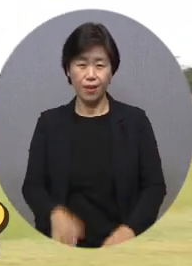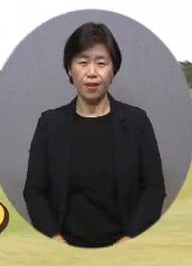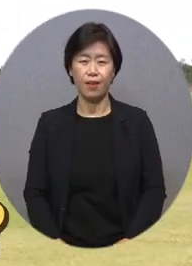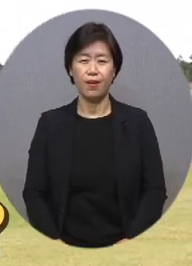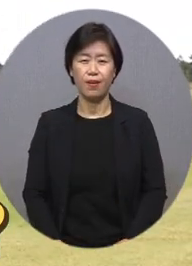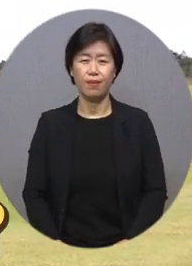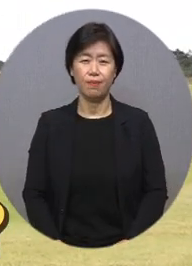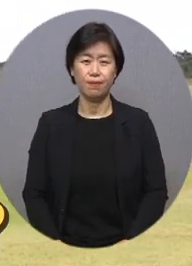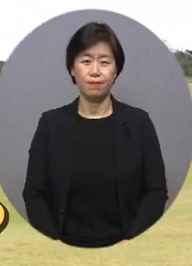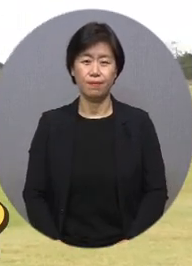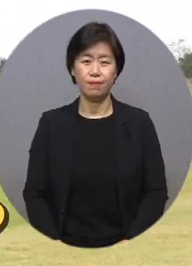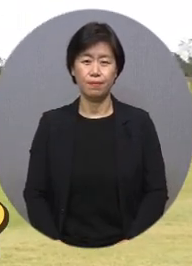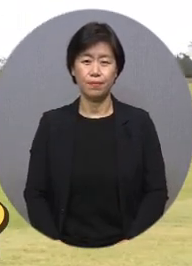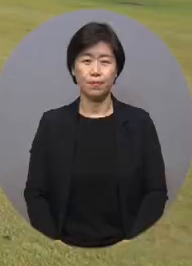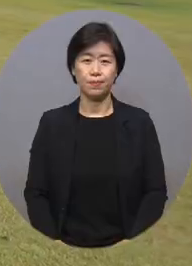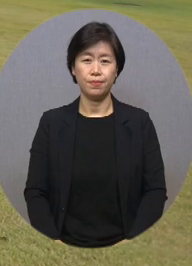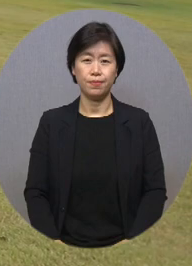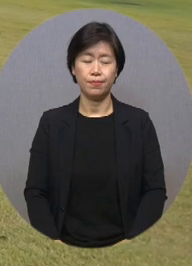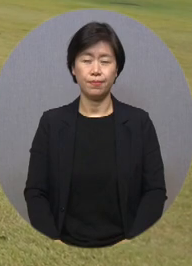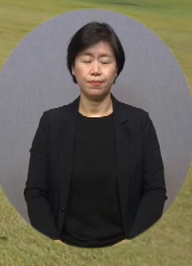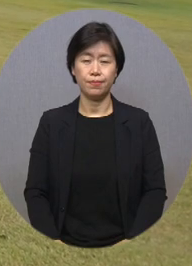여기 비기하는 색깔 획득.